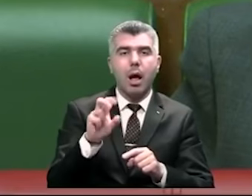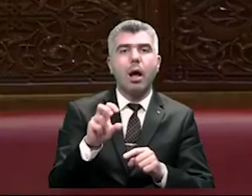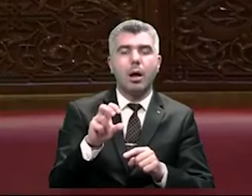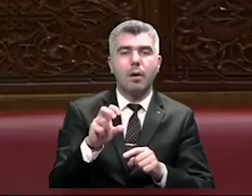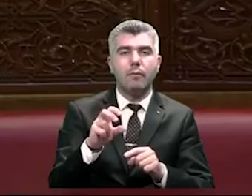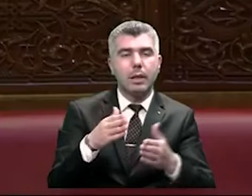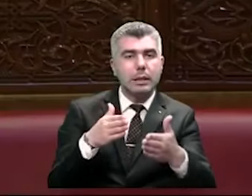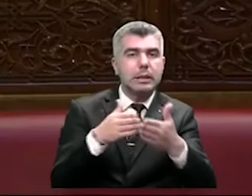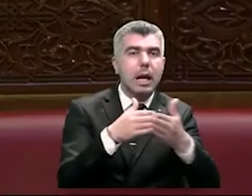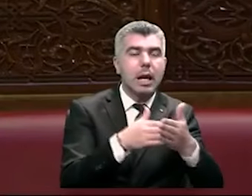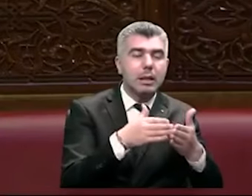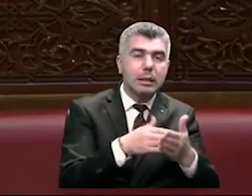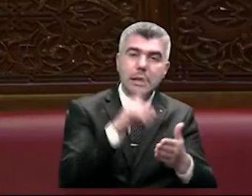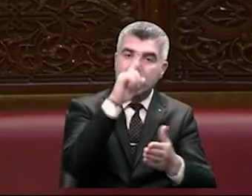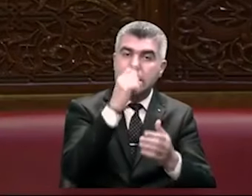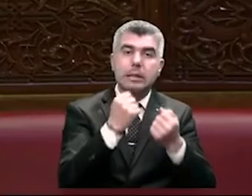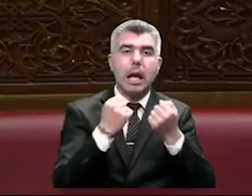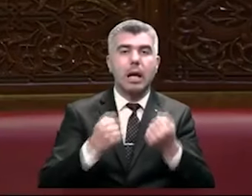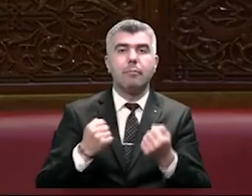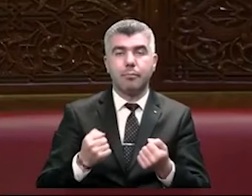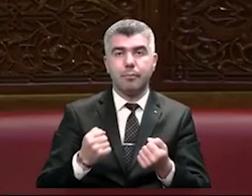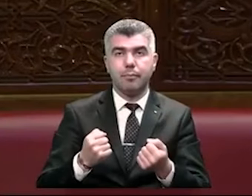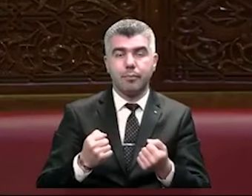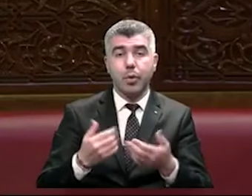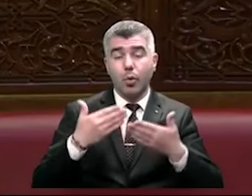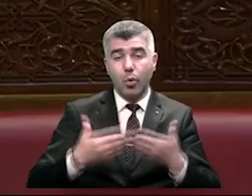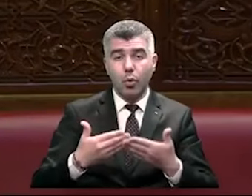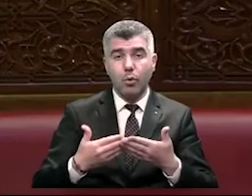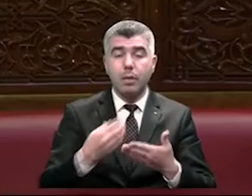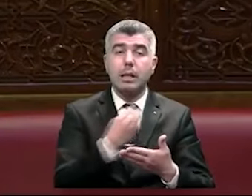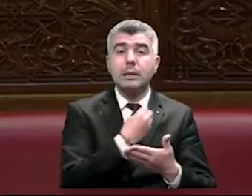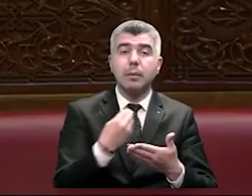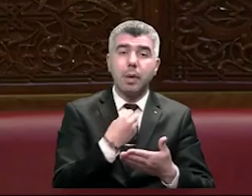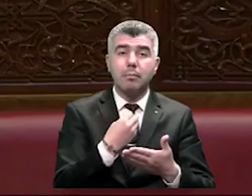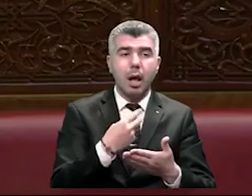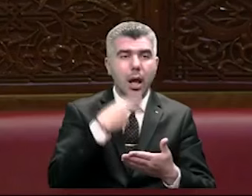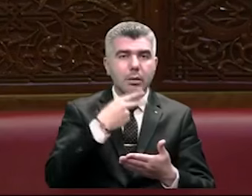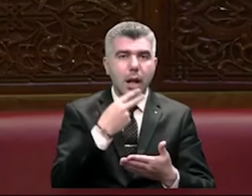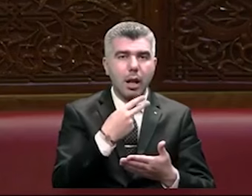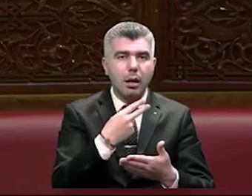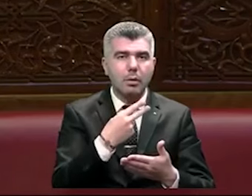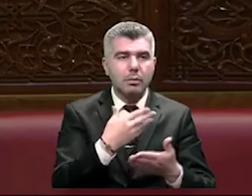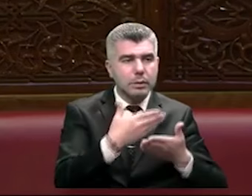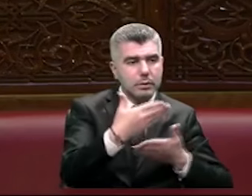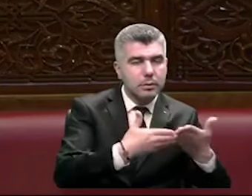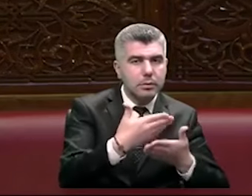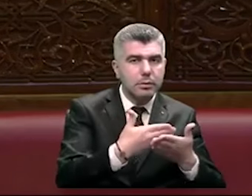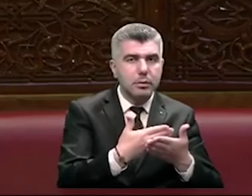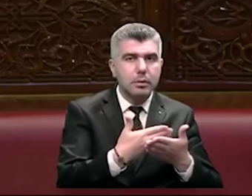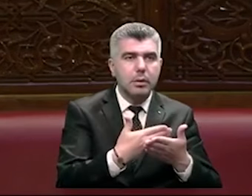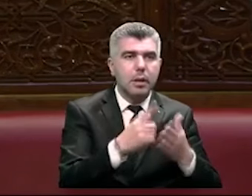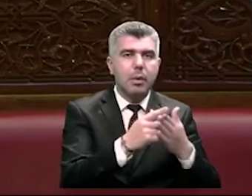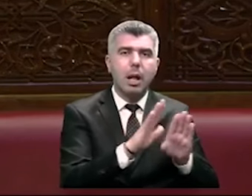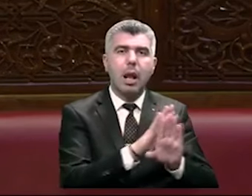والتحديات كبيره را اليوم الطبيب ولا يداوي غير بالهدر لان قد ما